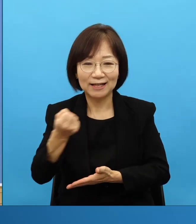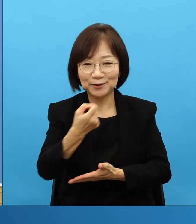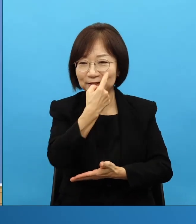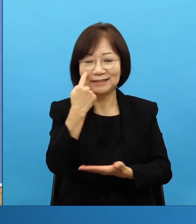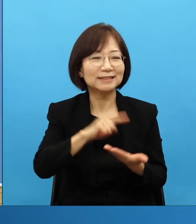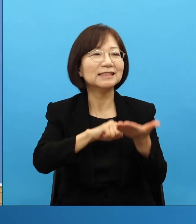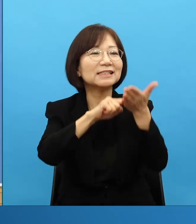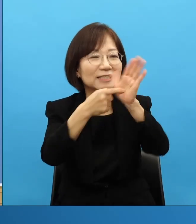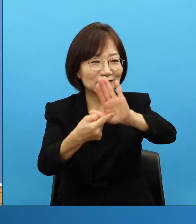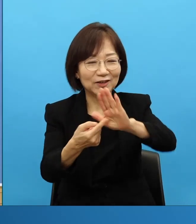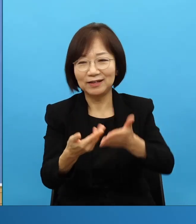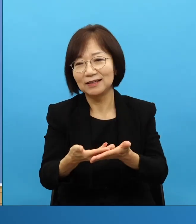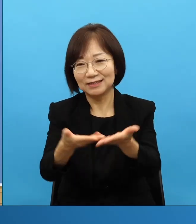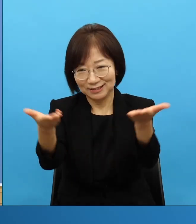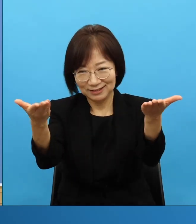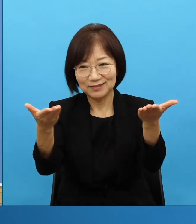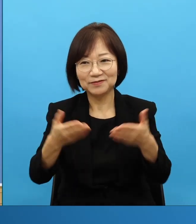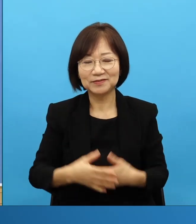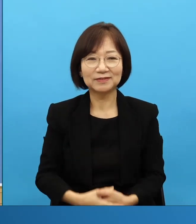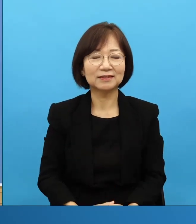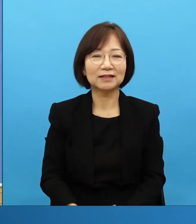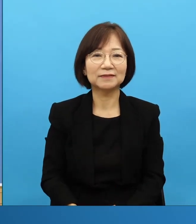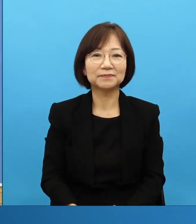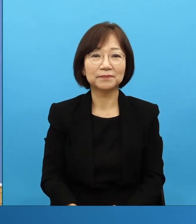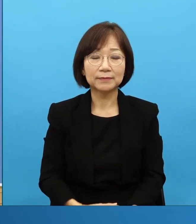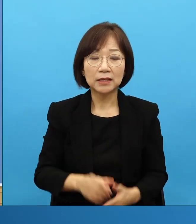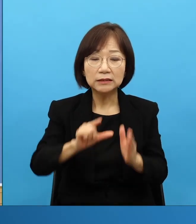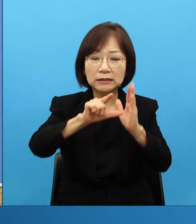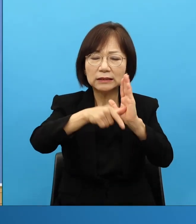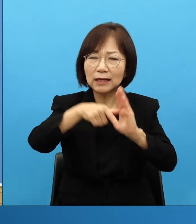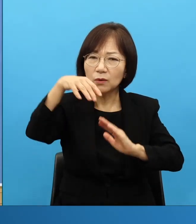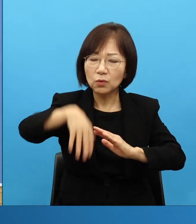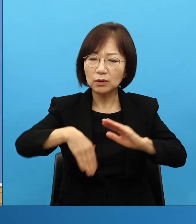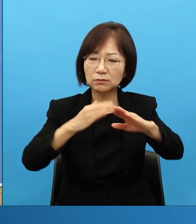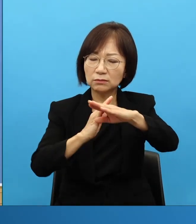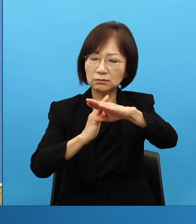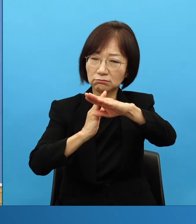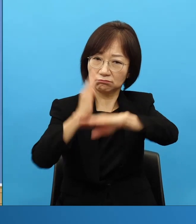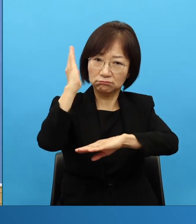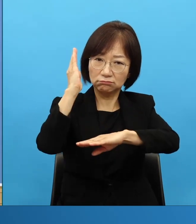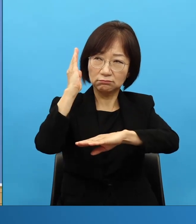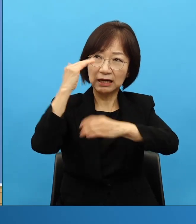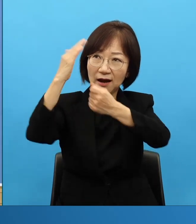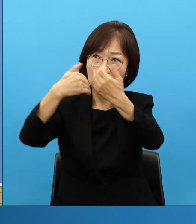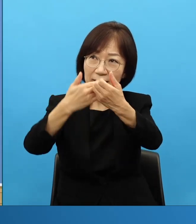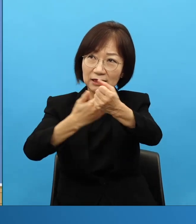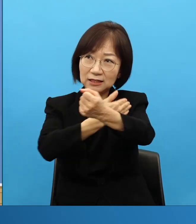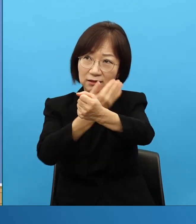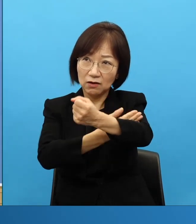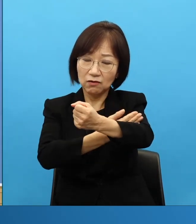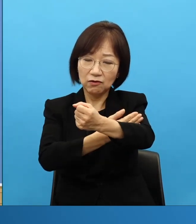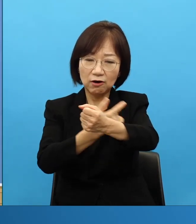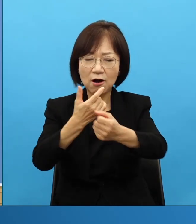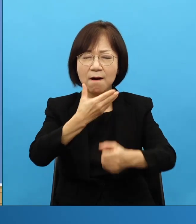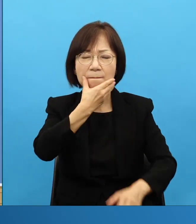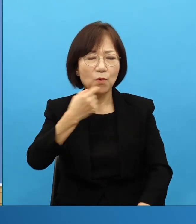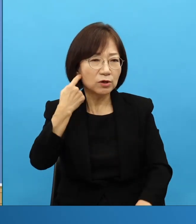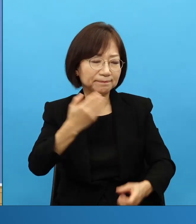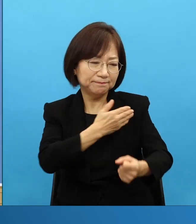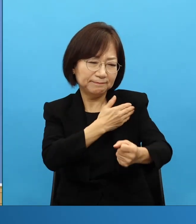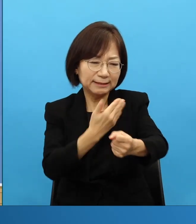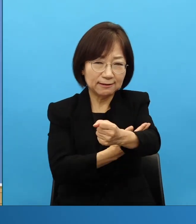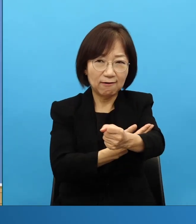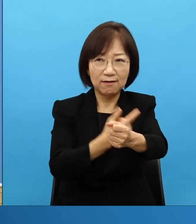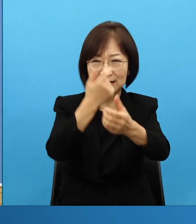that I'm just simply testifying the 이 things that God has done. 시공간을 초월하는 하나님의 능력, 복음의 기도 능력을 여러분에게 서로